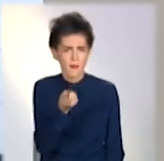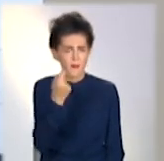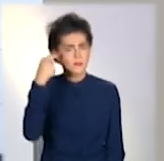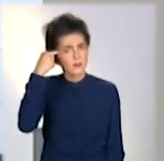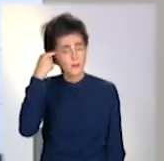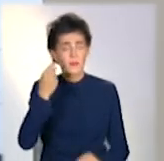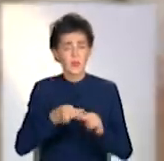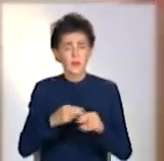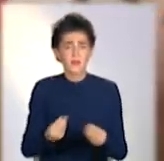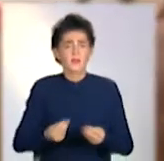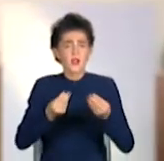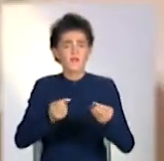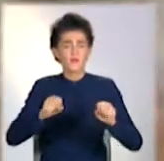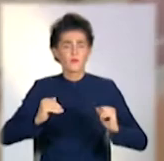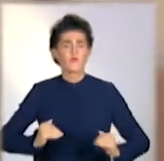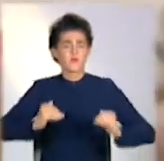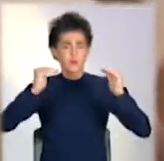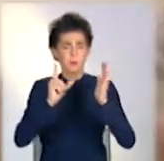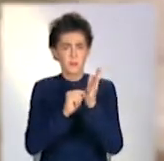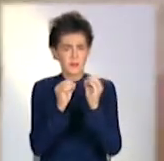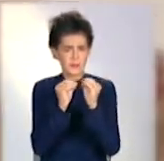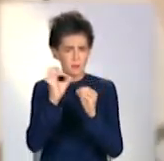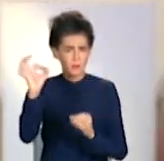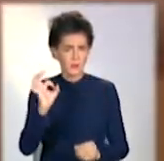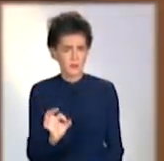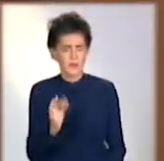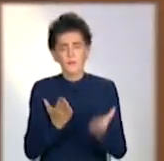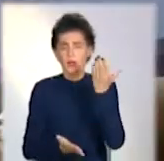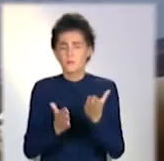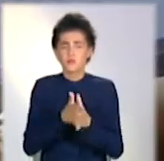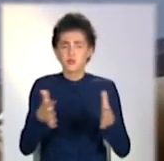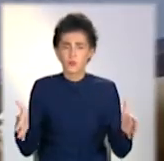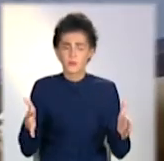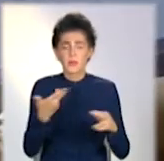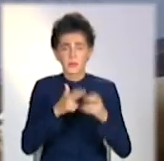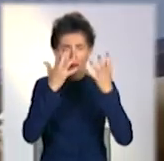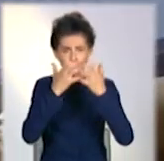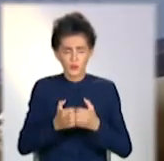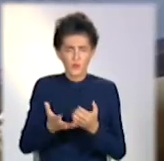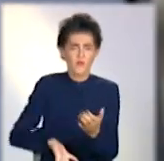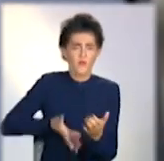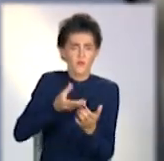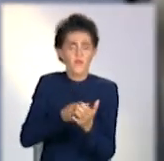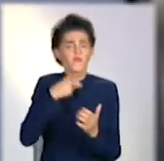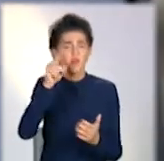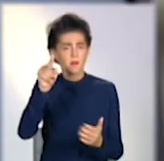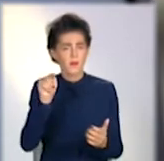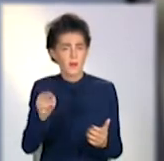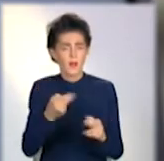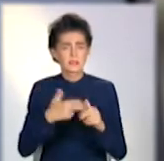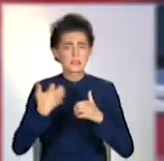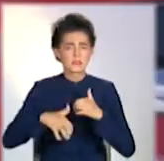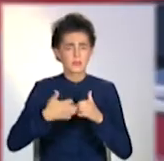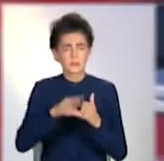змогу підвищити розмір пенсії відсотків на 10, а то й більше. Бо під час обрахунку виплат беруть до уваги середній